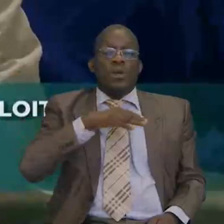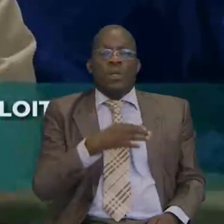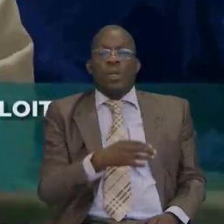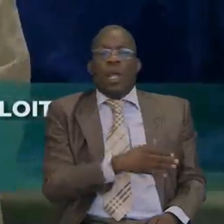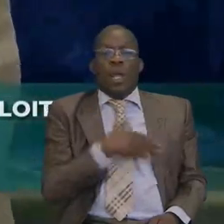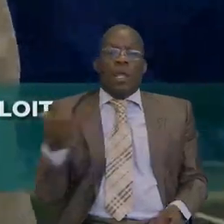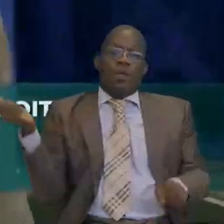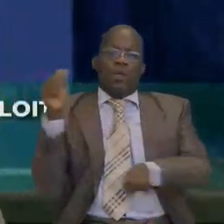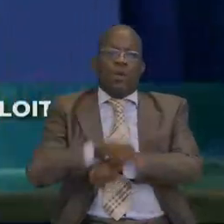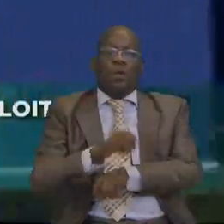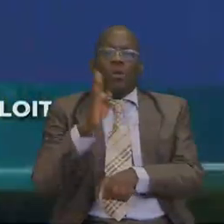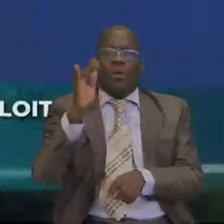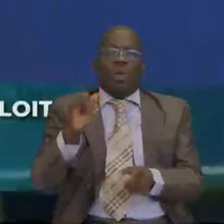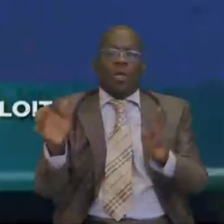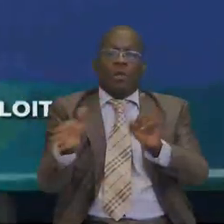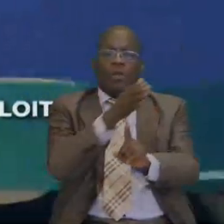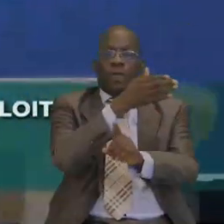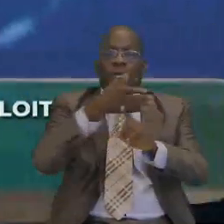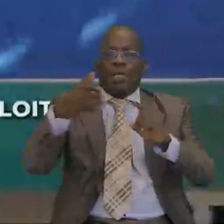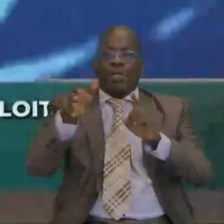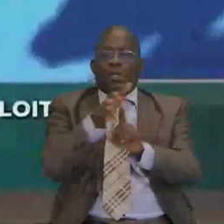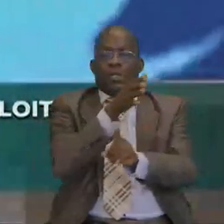les traîtres de l'Alliance.